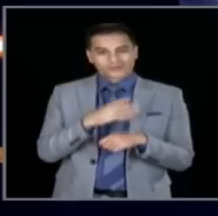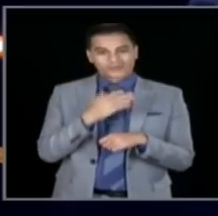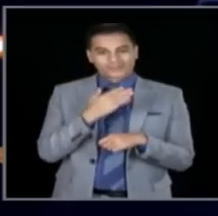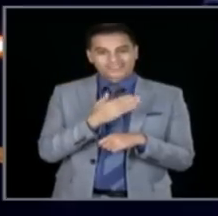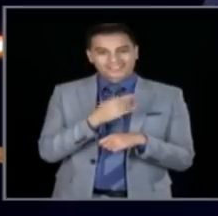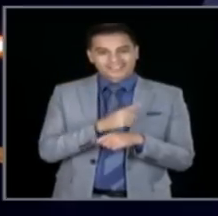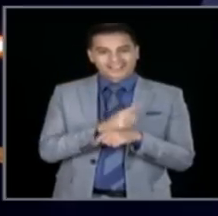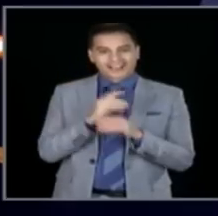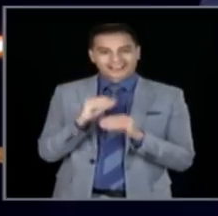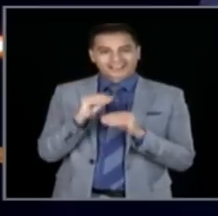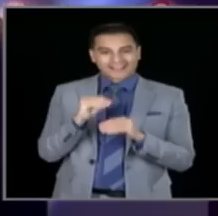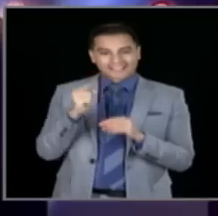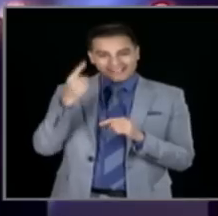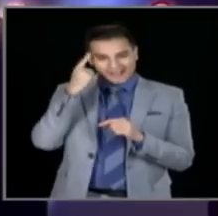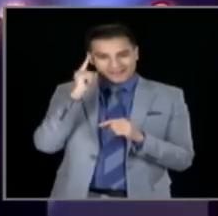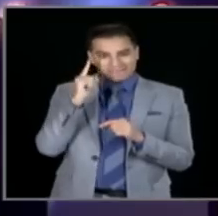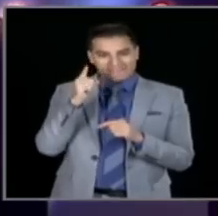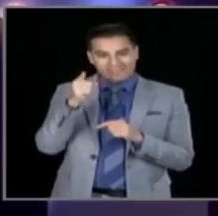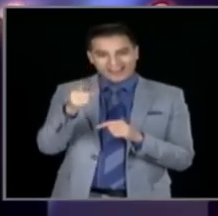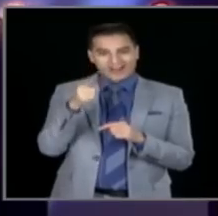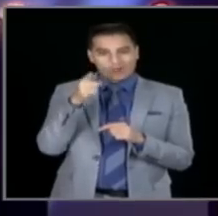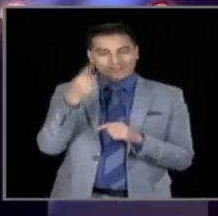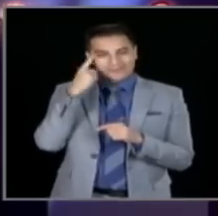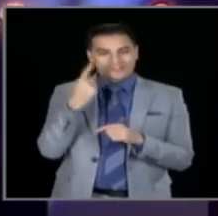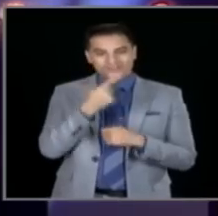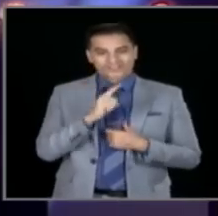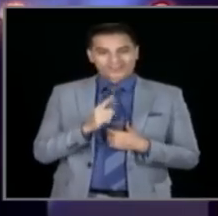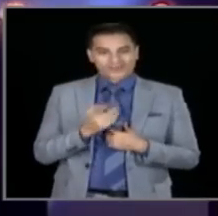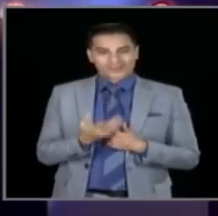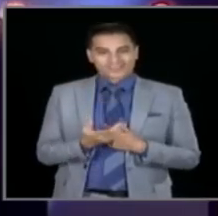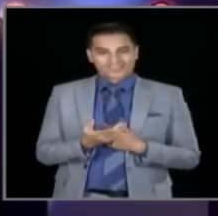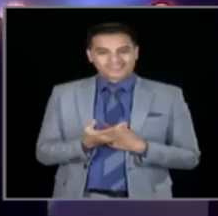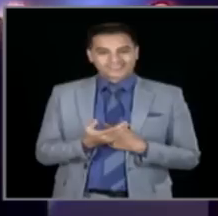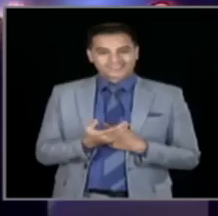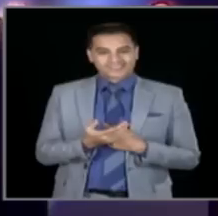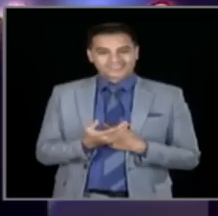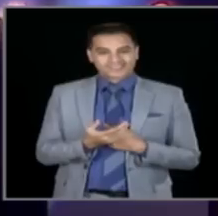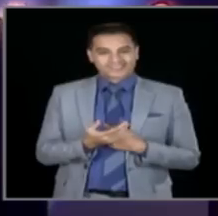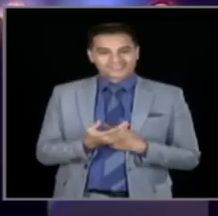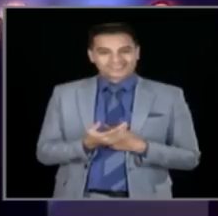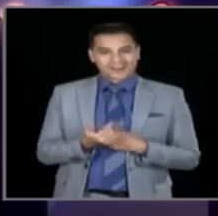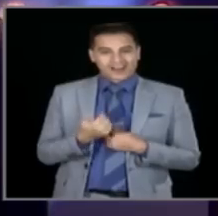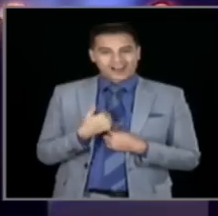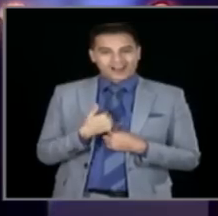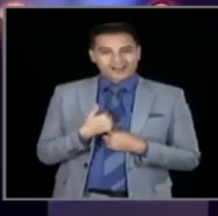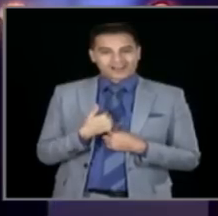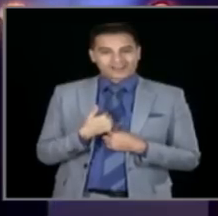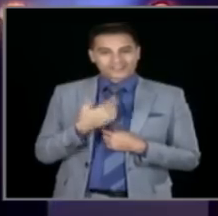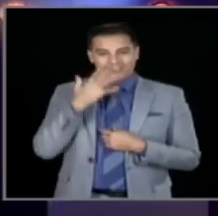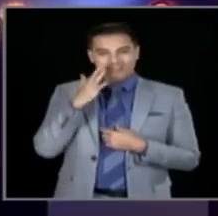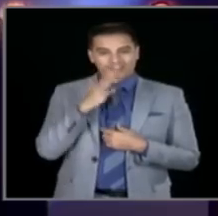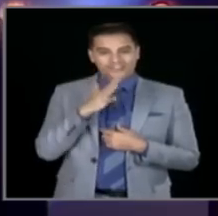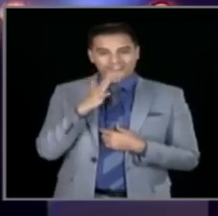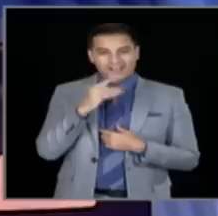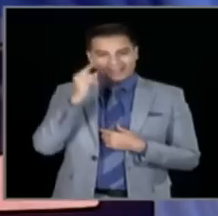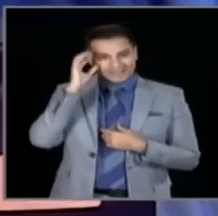بالذمه اللي درس لك فاكرك وانت مش فاكر استاذك؟ اصلا كنت متميز في الجامعه، كان شكلي